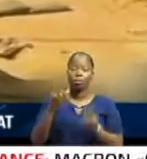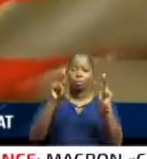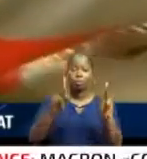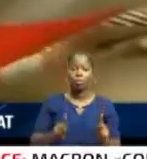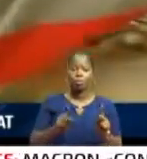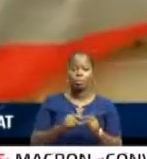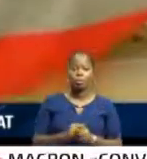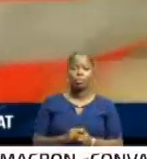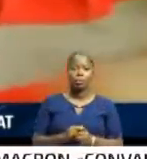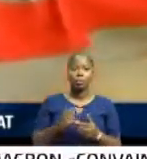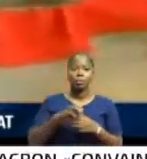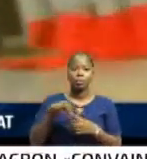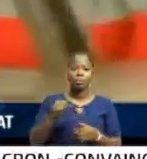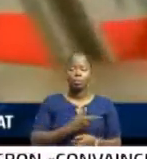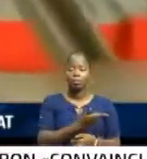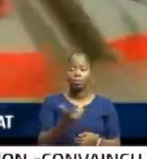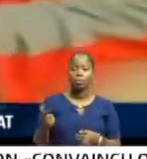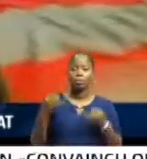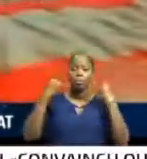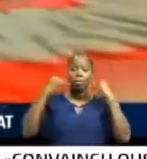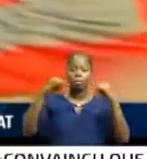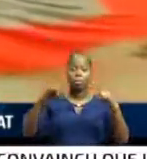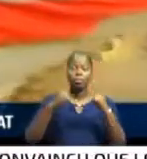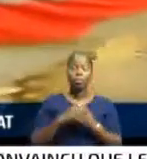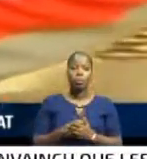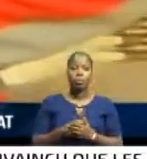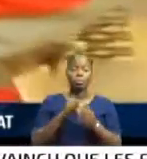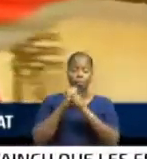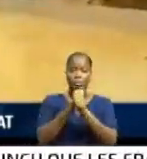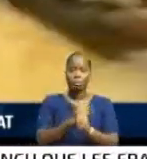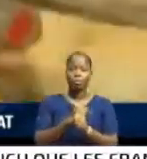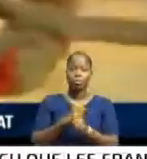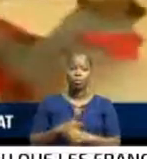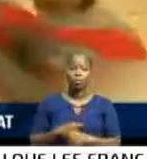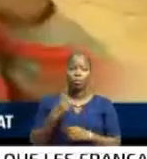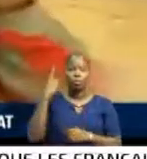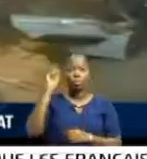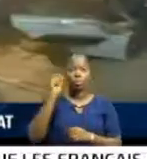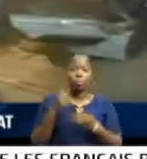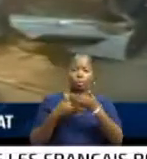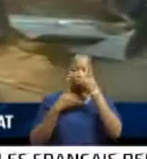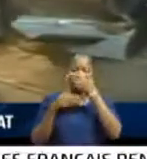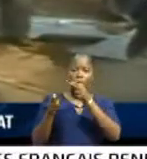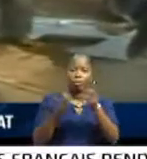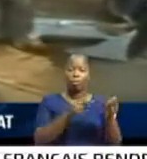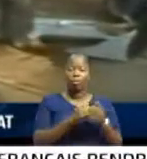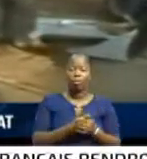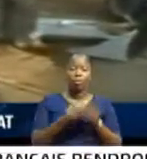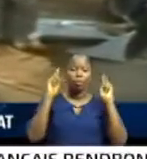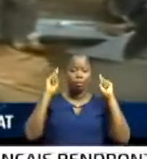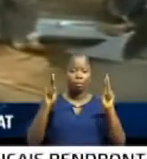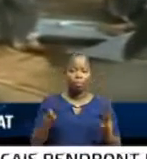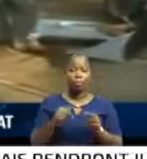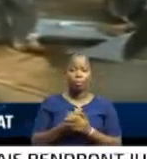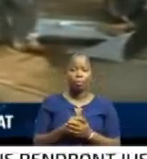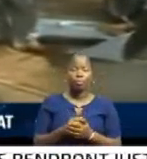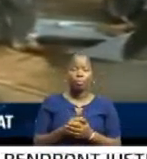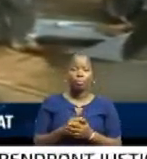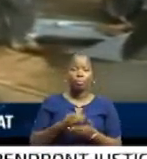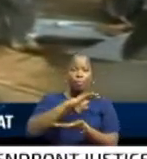dès lors la sensibilisation sur les fléaux comme le terrorisme l'obscurantisme religieux la radicalisation violente